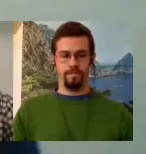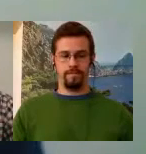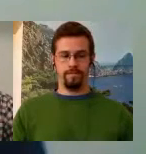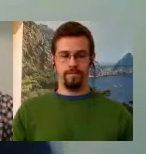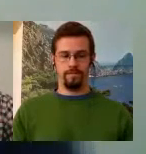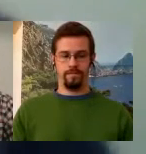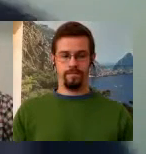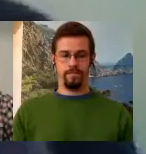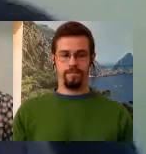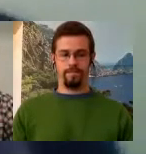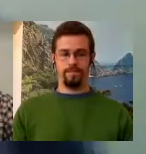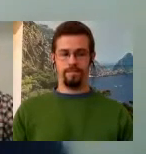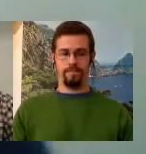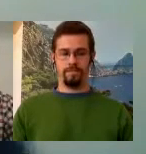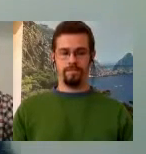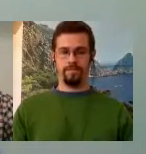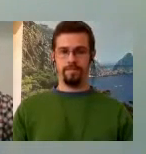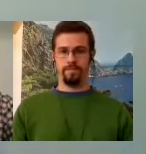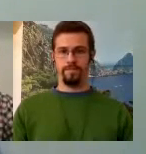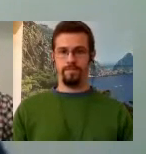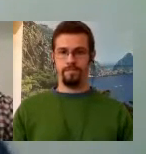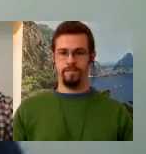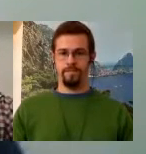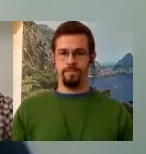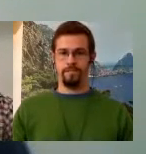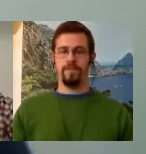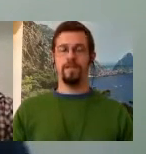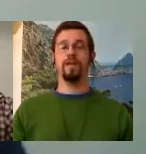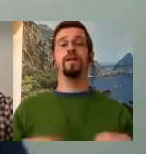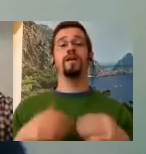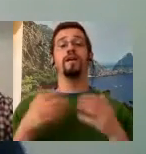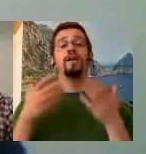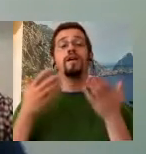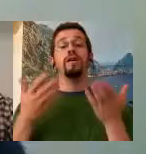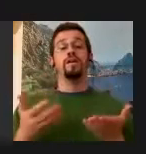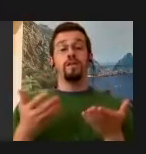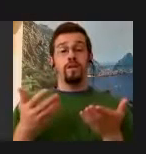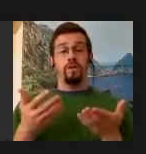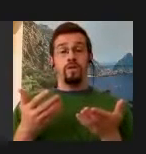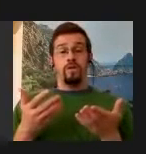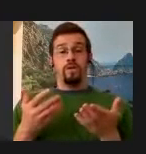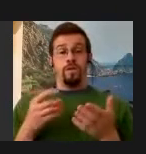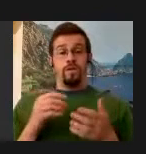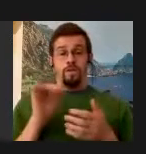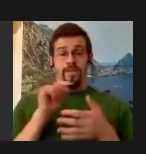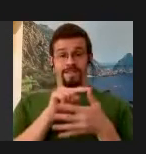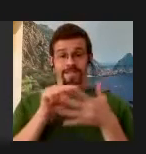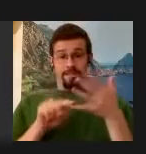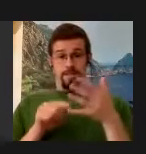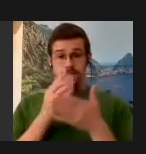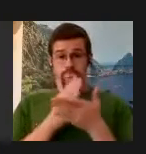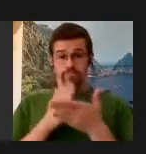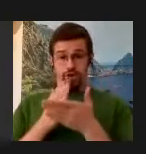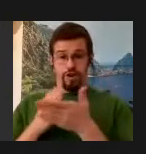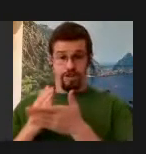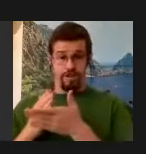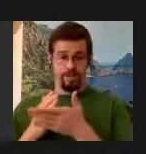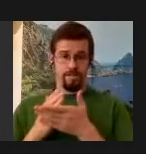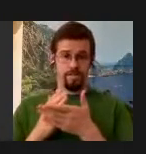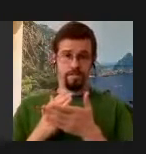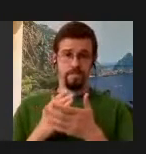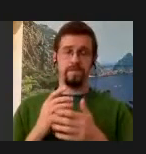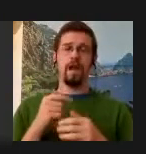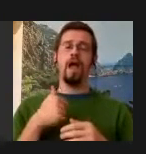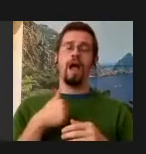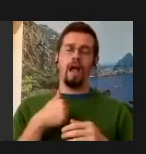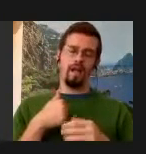لغة الإشارات على تحسين تعليم الصم. And so in the fifth part, I was talking about the